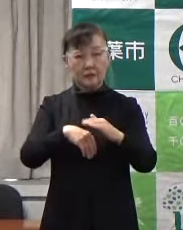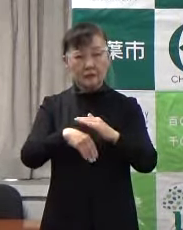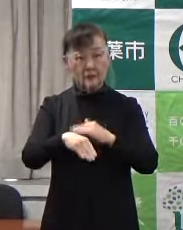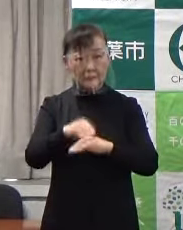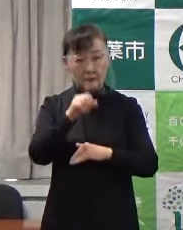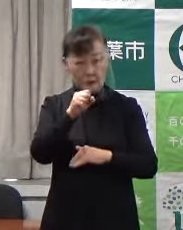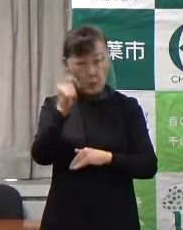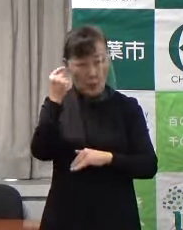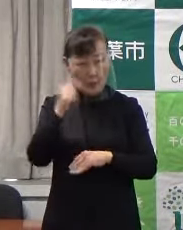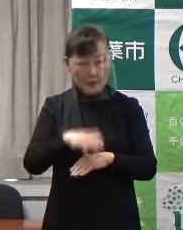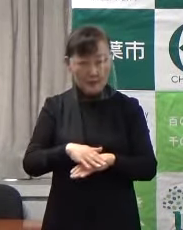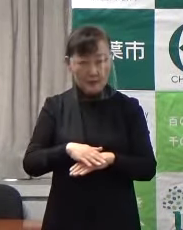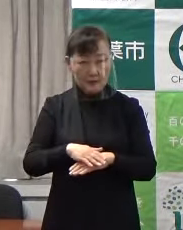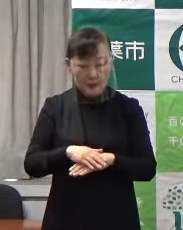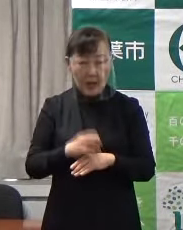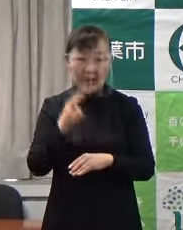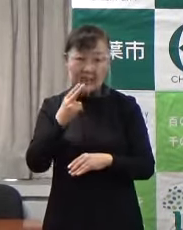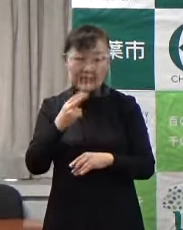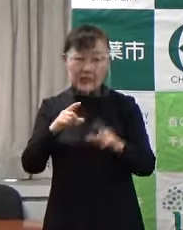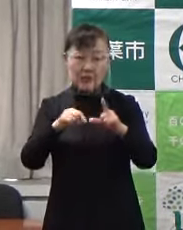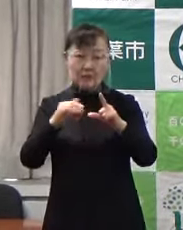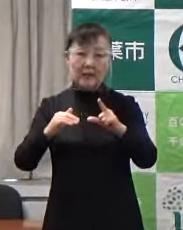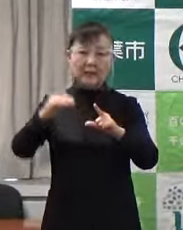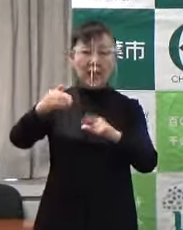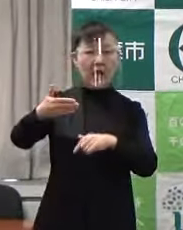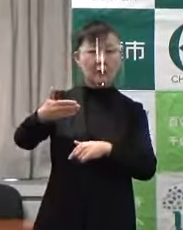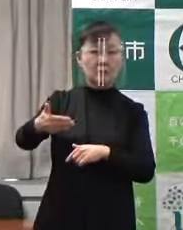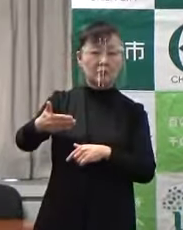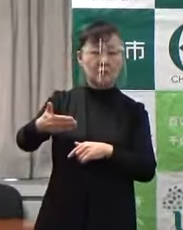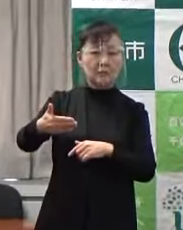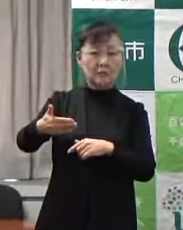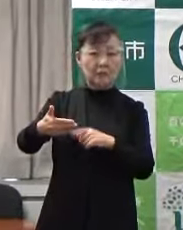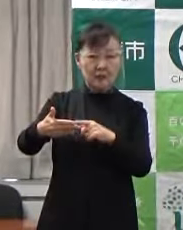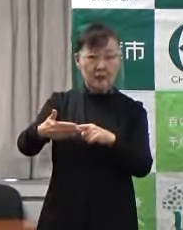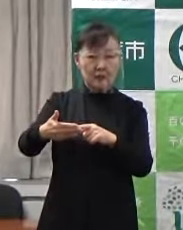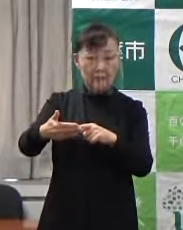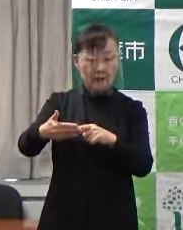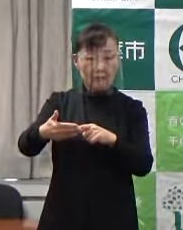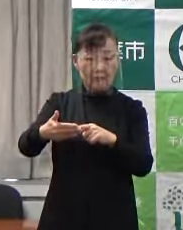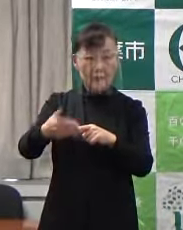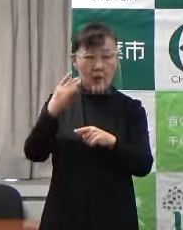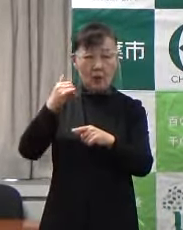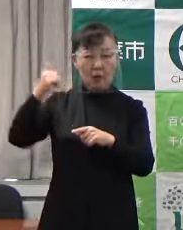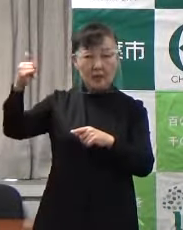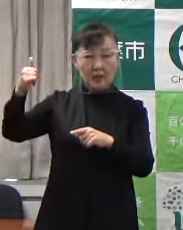帰省率の高い区でまずしっかりとその保護者の皆さん